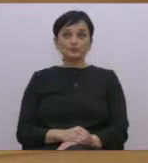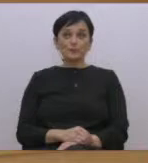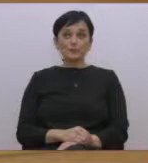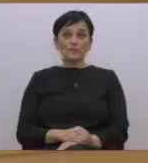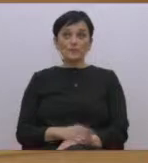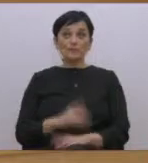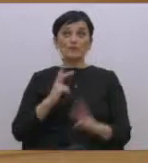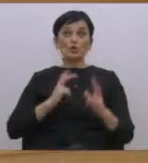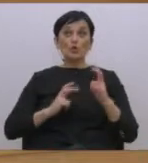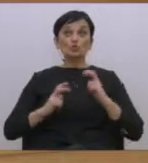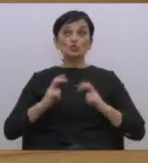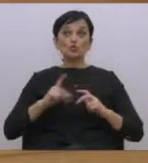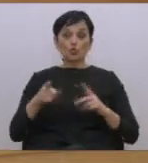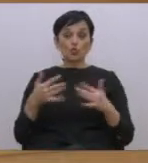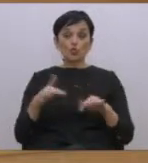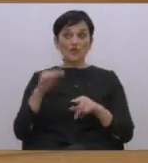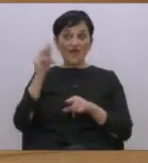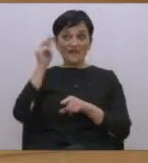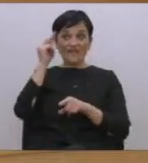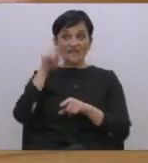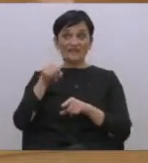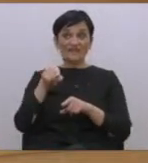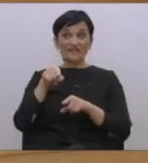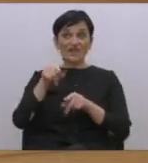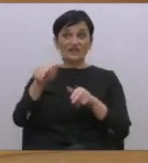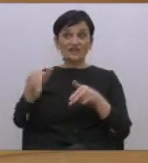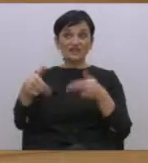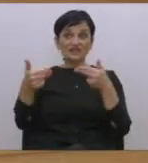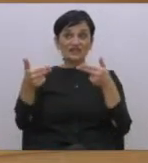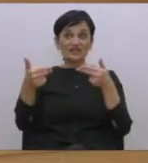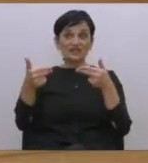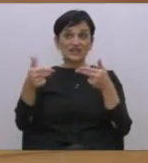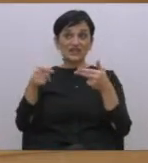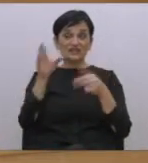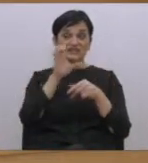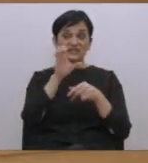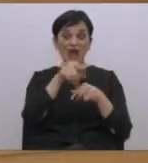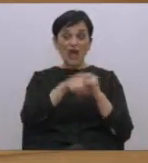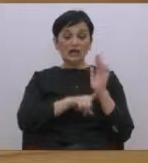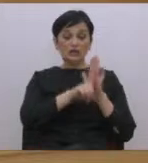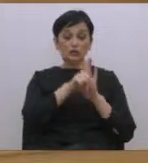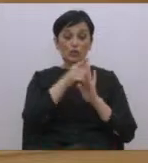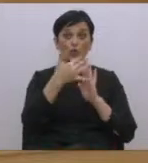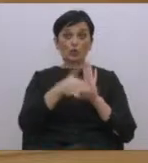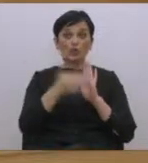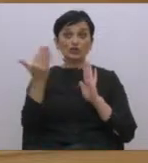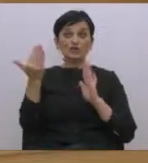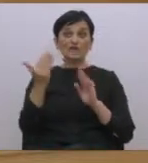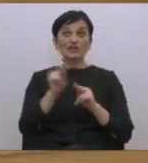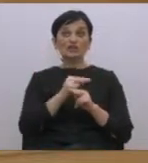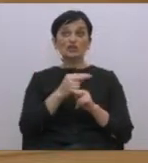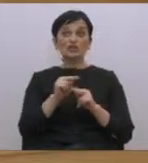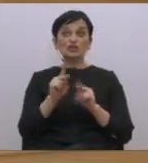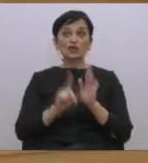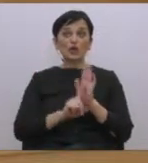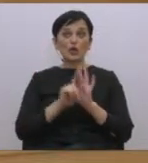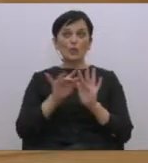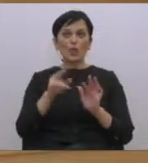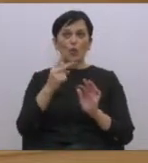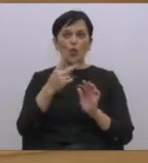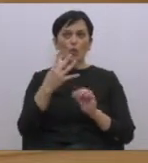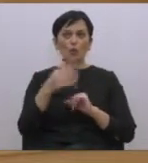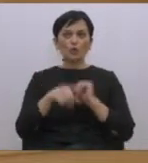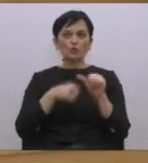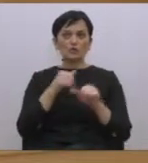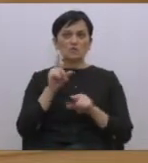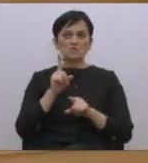Aroi, studente, birumle, bisuke, stauloben, distanții urze, septembrie, dan. Cu niște șmei, orom, am acum de salași, o să